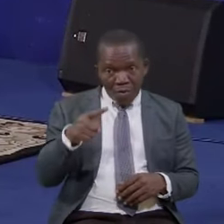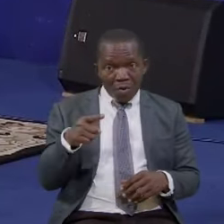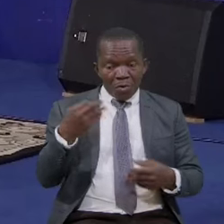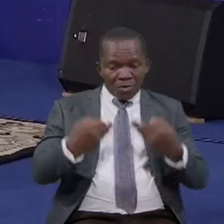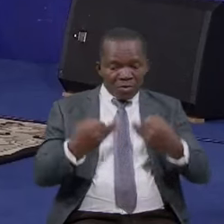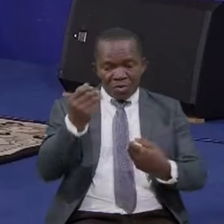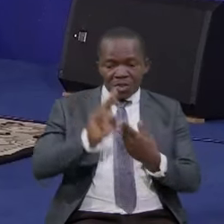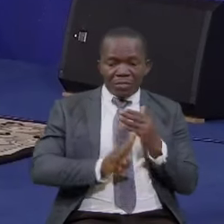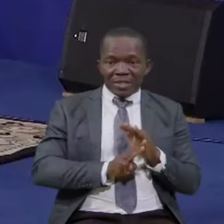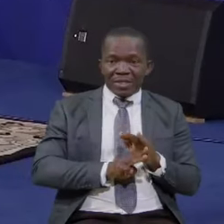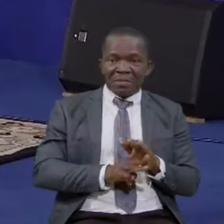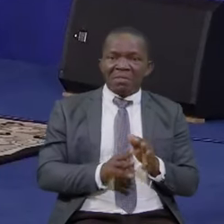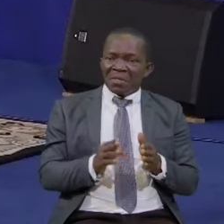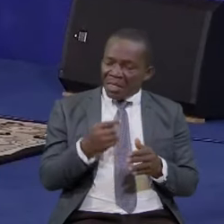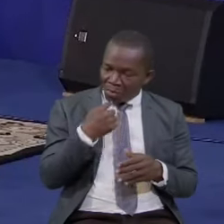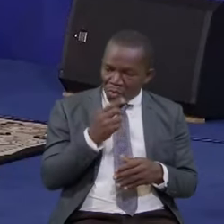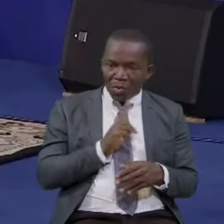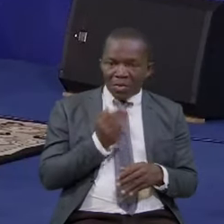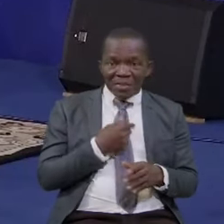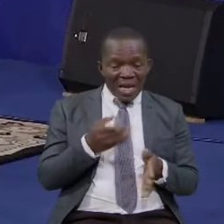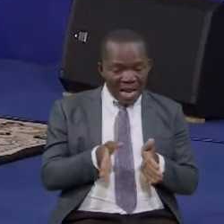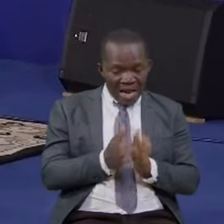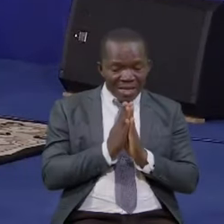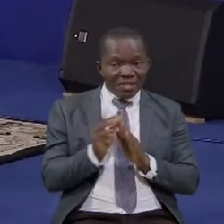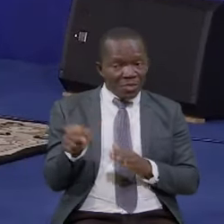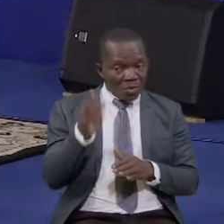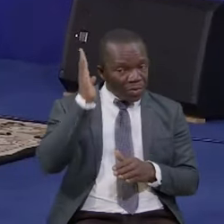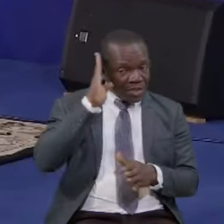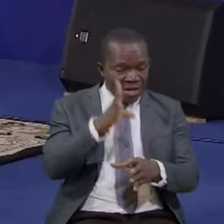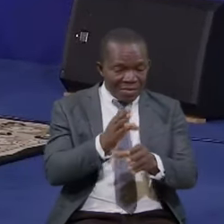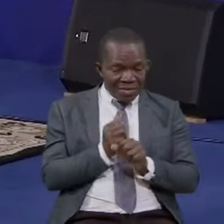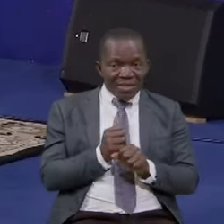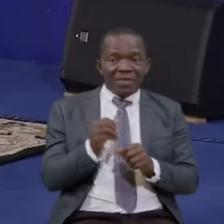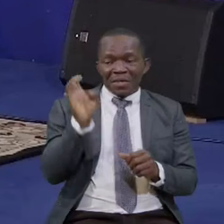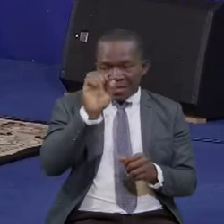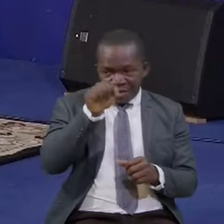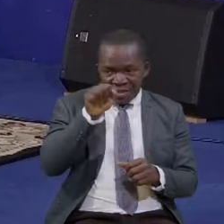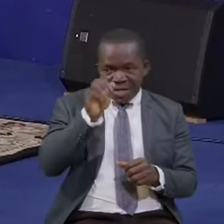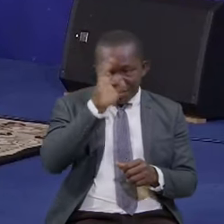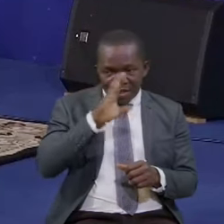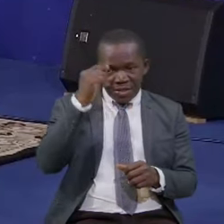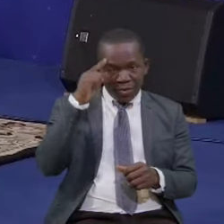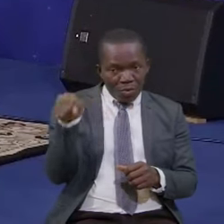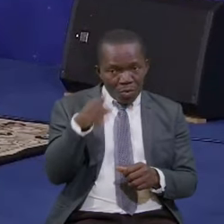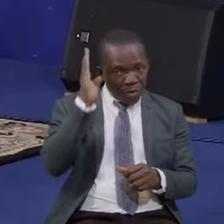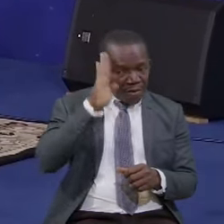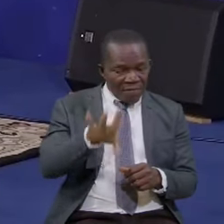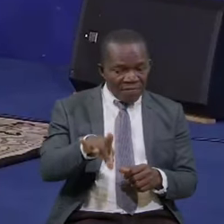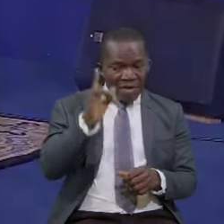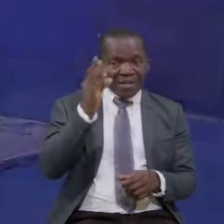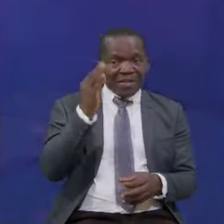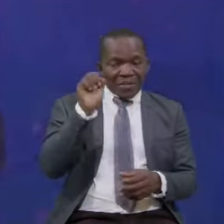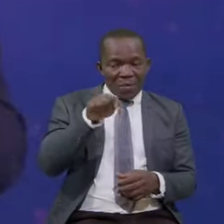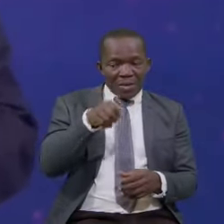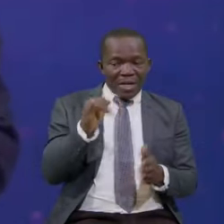demand tu tu recevra cherchez vous trouverez frappez l'on vous ouvrira car mais une attente terrible